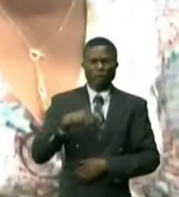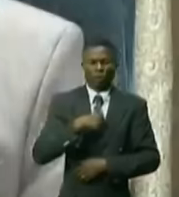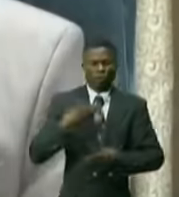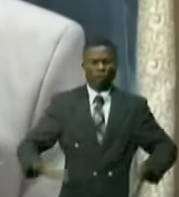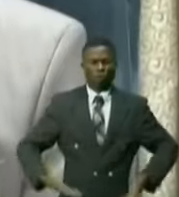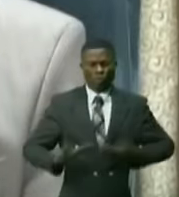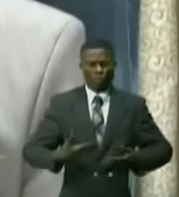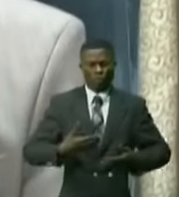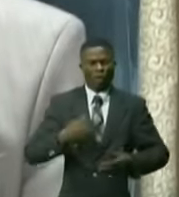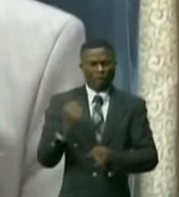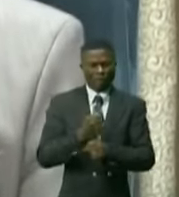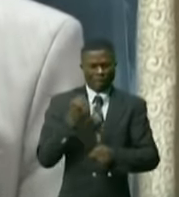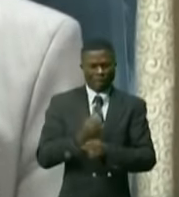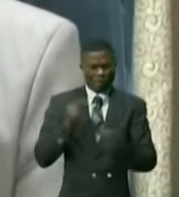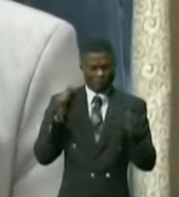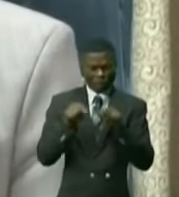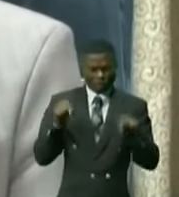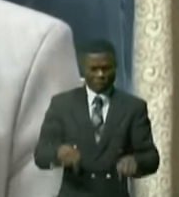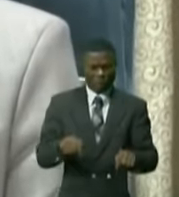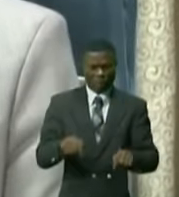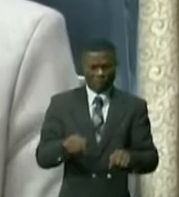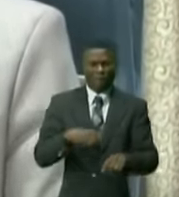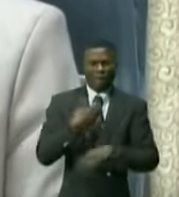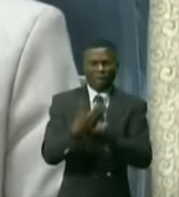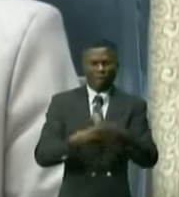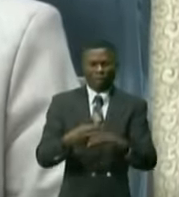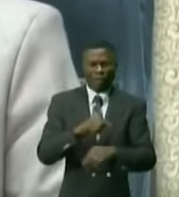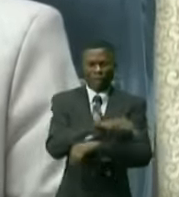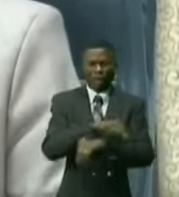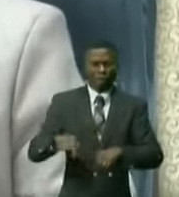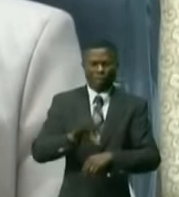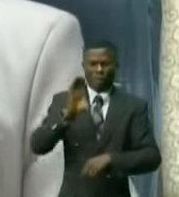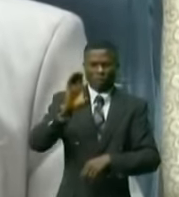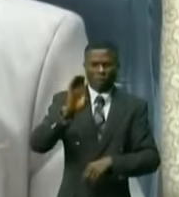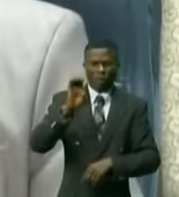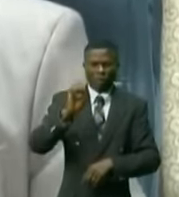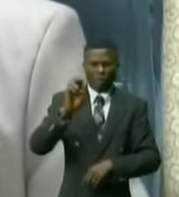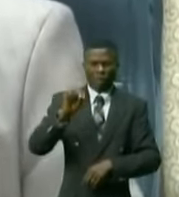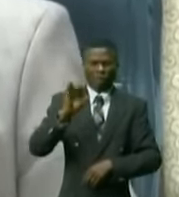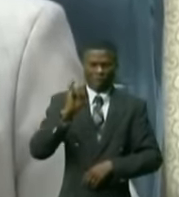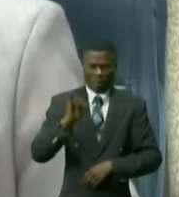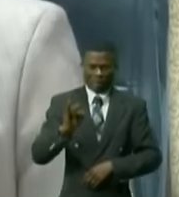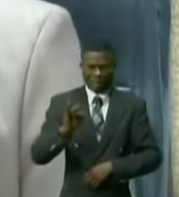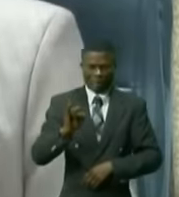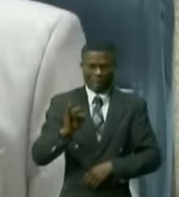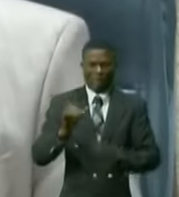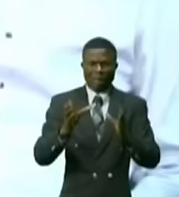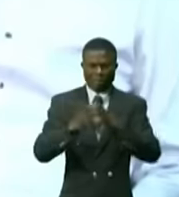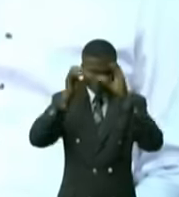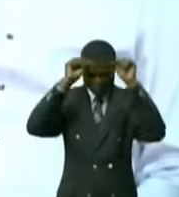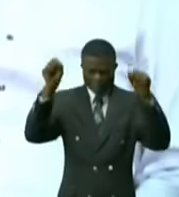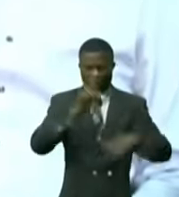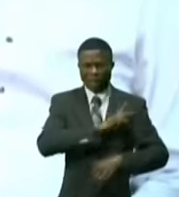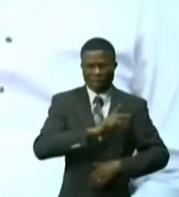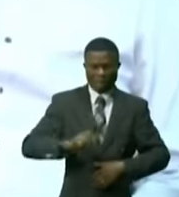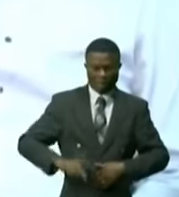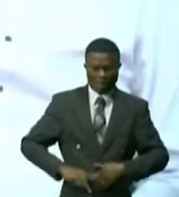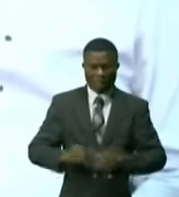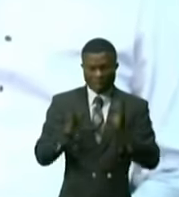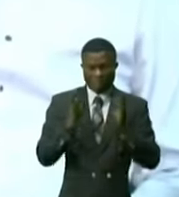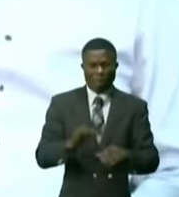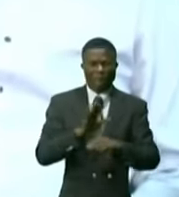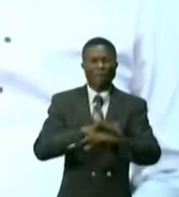saluons les efforts jusque-là entrepris par la Commission électorale nationale indépendante. Malgré